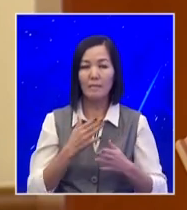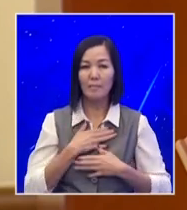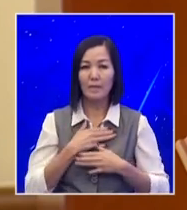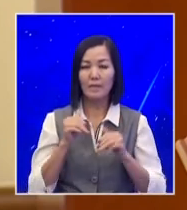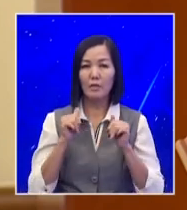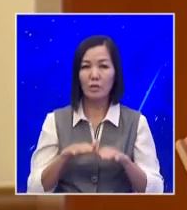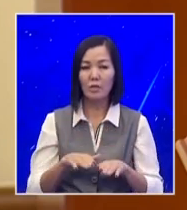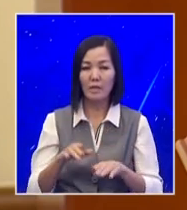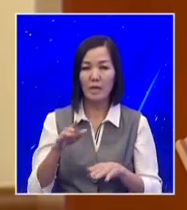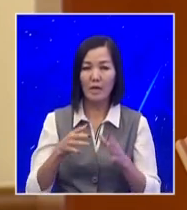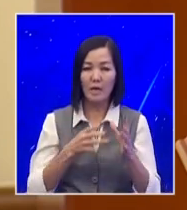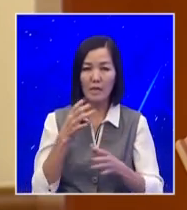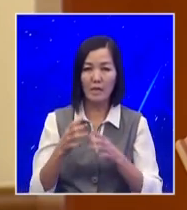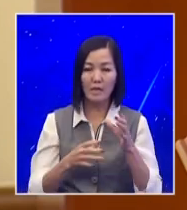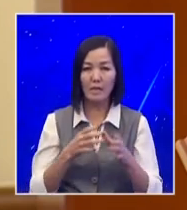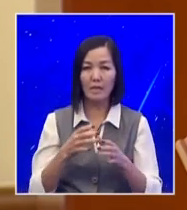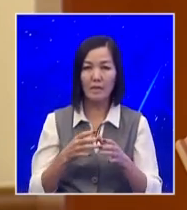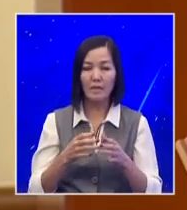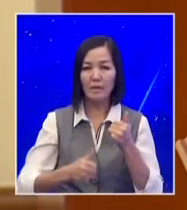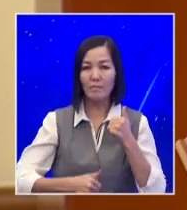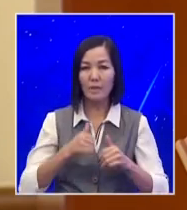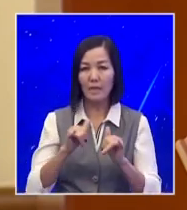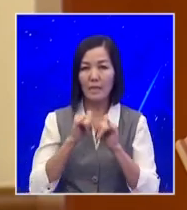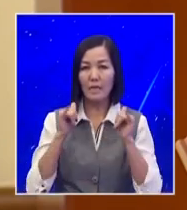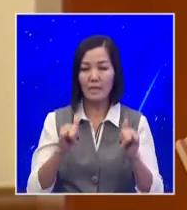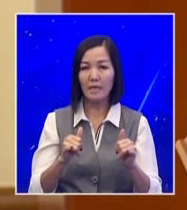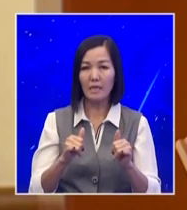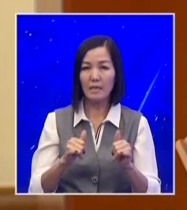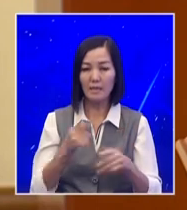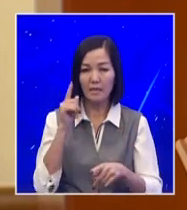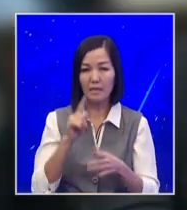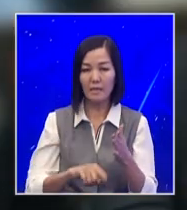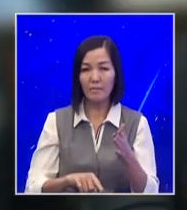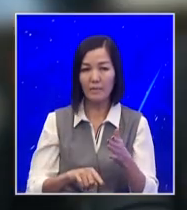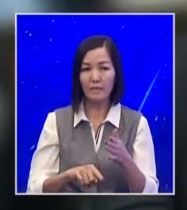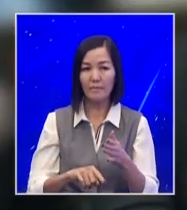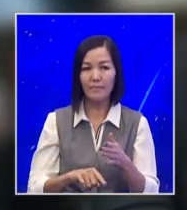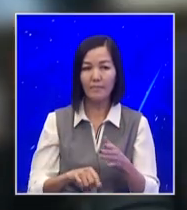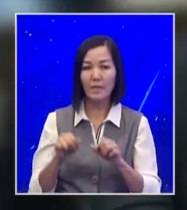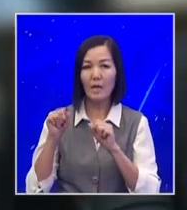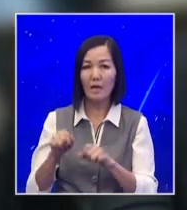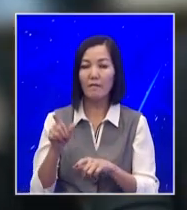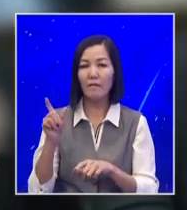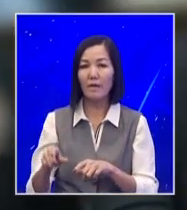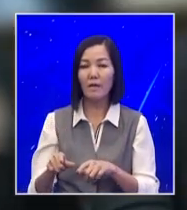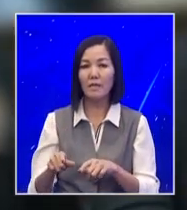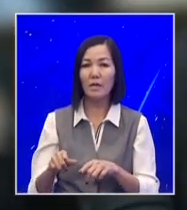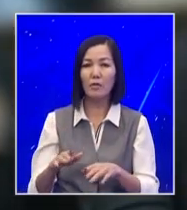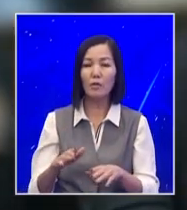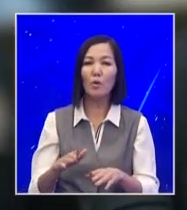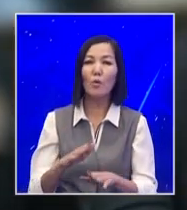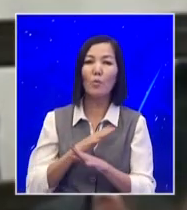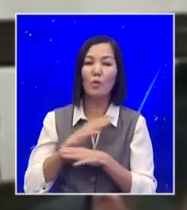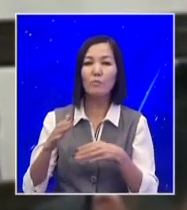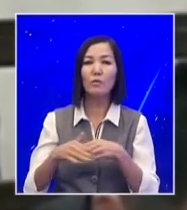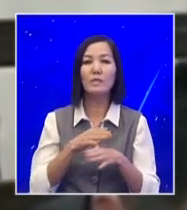қадам еліміздің халықаралық аренадағы беделін арттыратынына кәміл сенеміз. Адвокат Абзал Құспан өлім жазасына түбегейлі